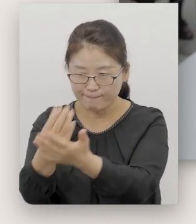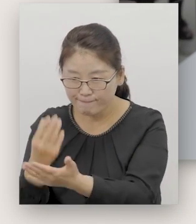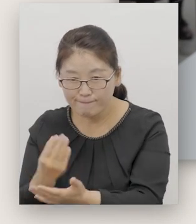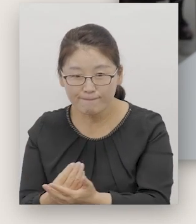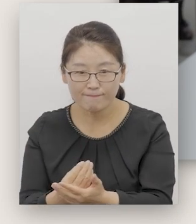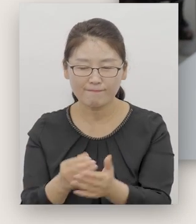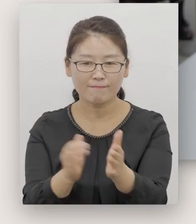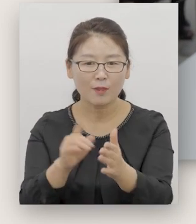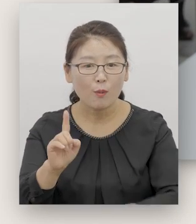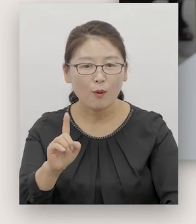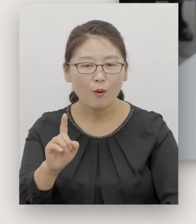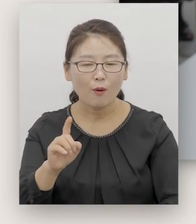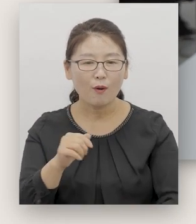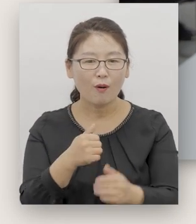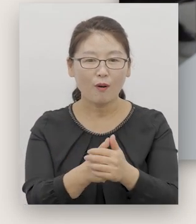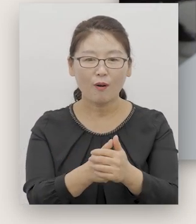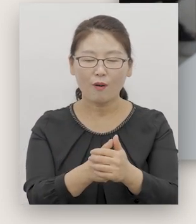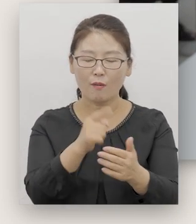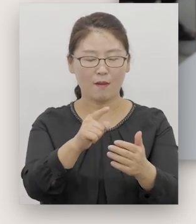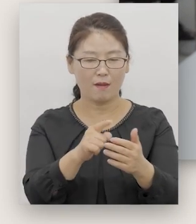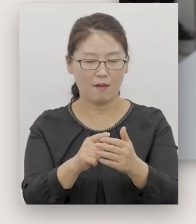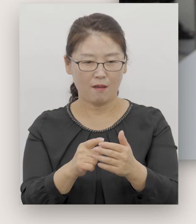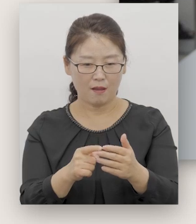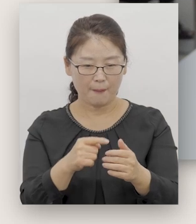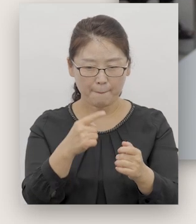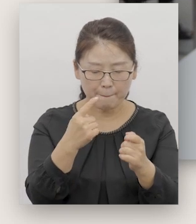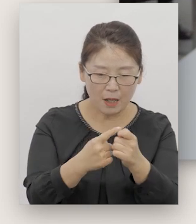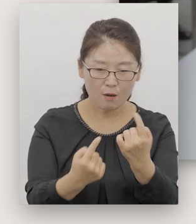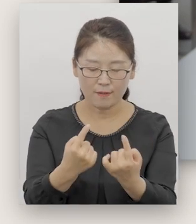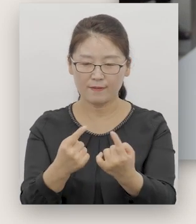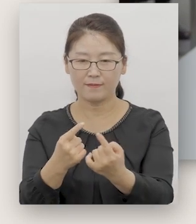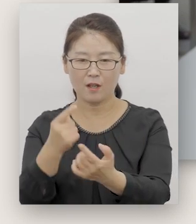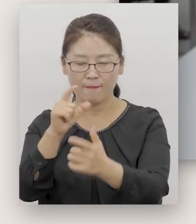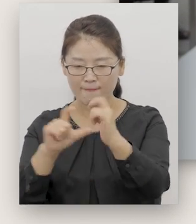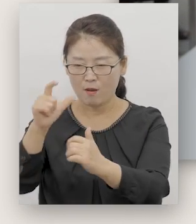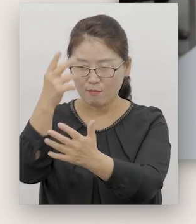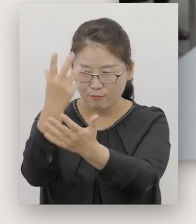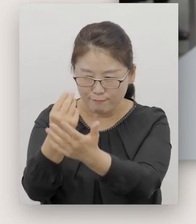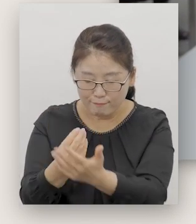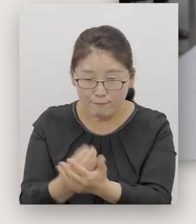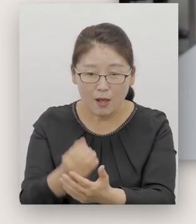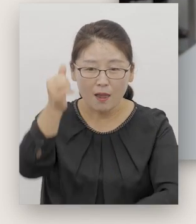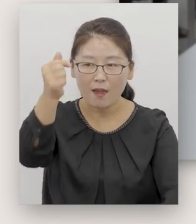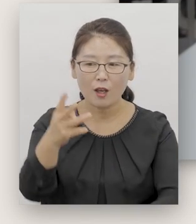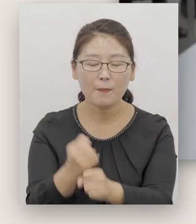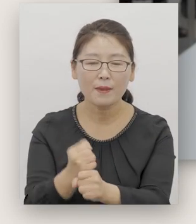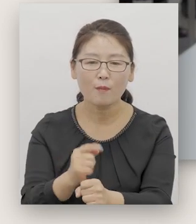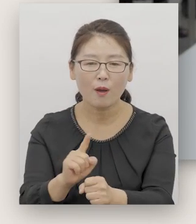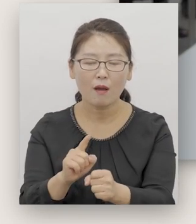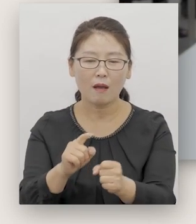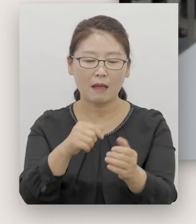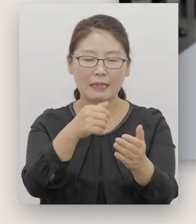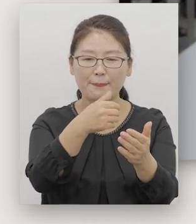복제품을 만들면 만들수록 그 하나하나의 가치는 더 떨어질 수밖에 없죠. 그러니까 이 어떤 마켓적인